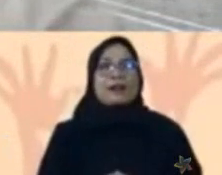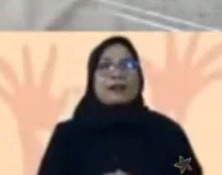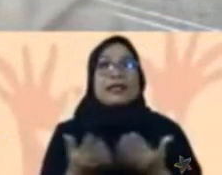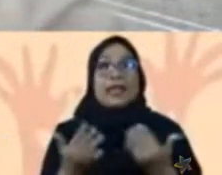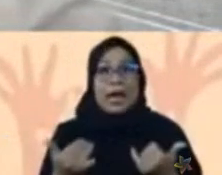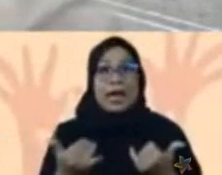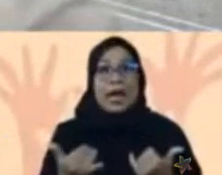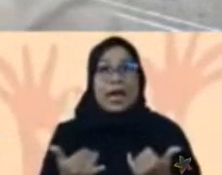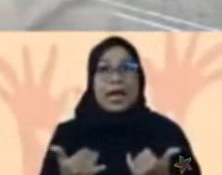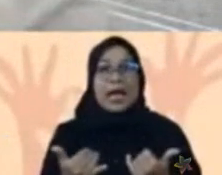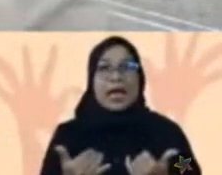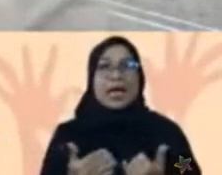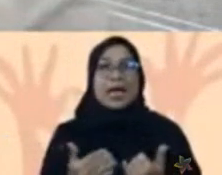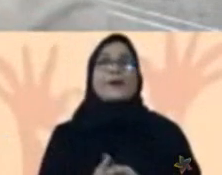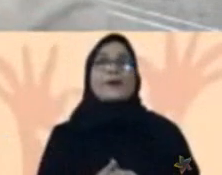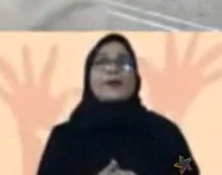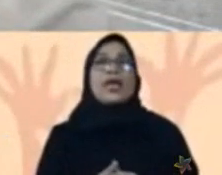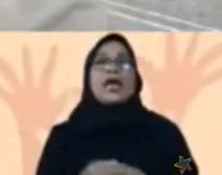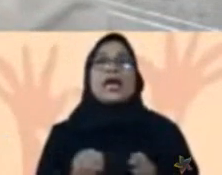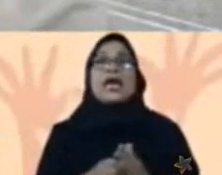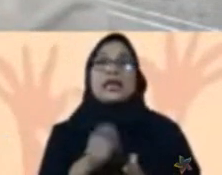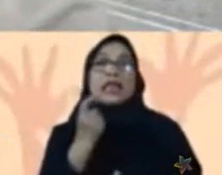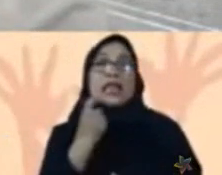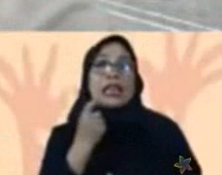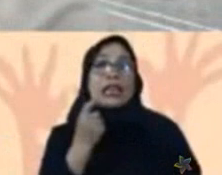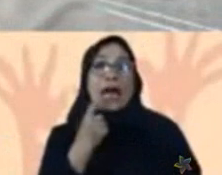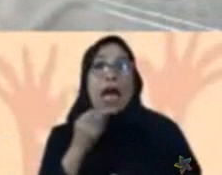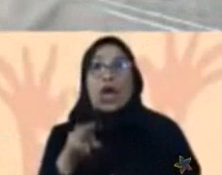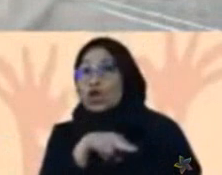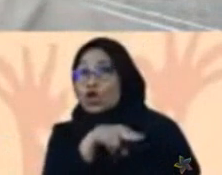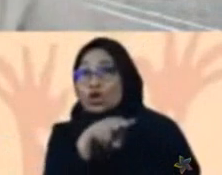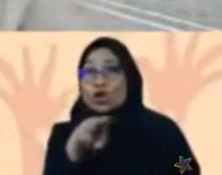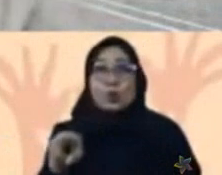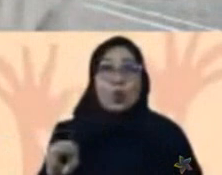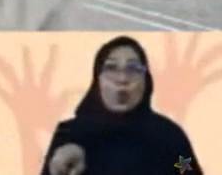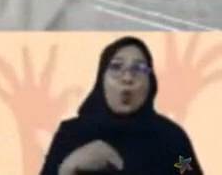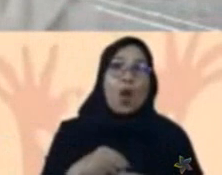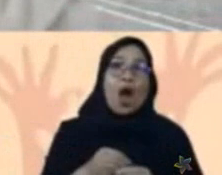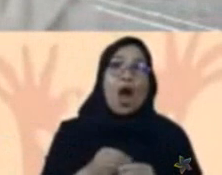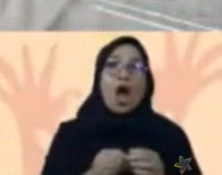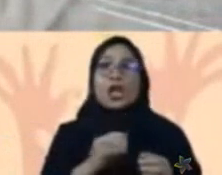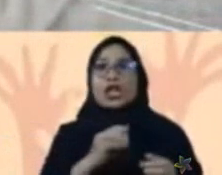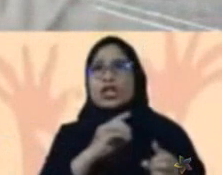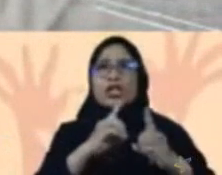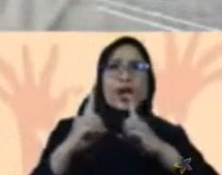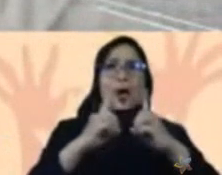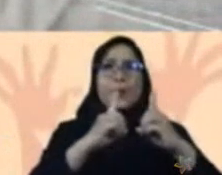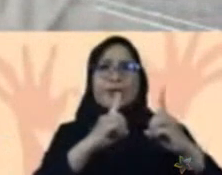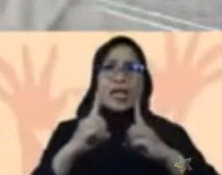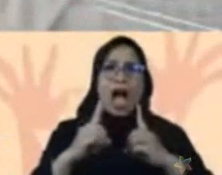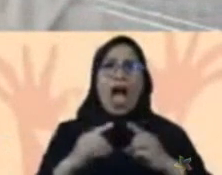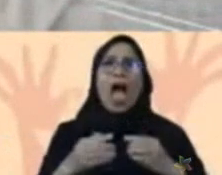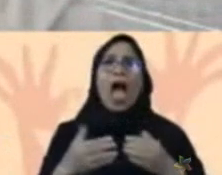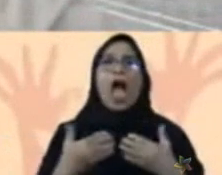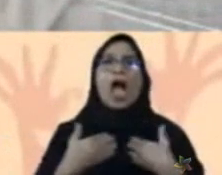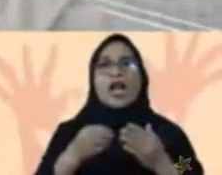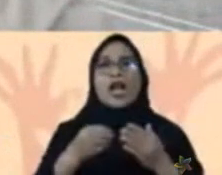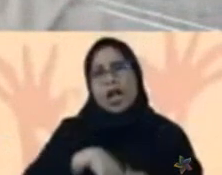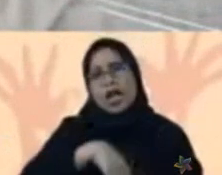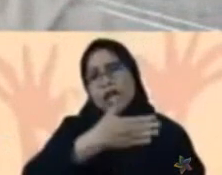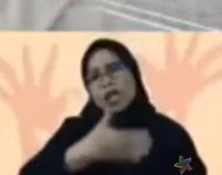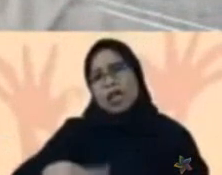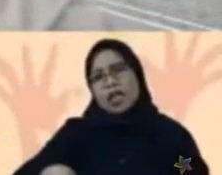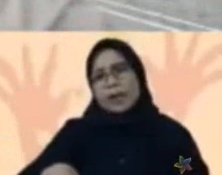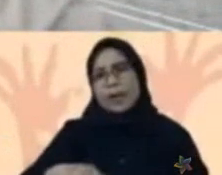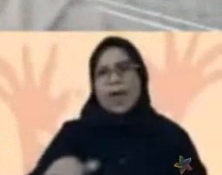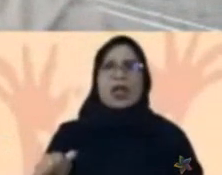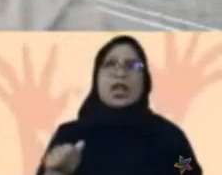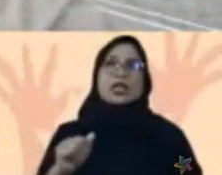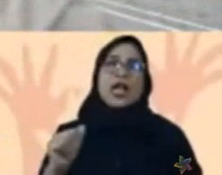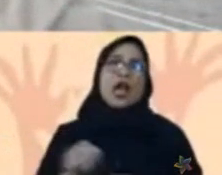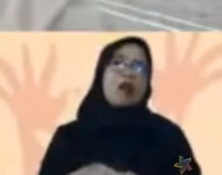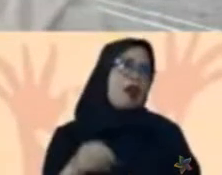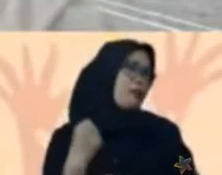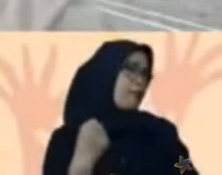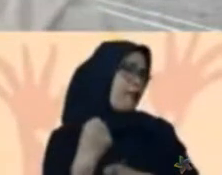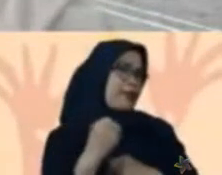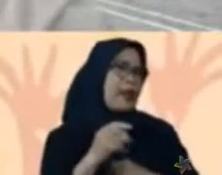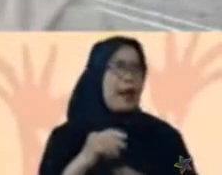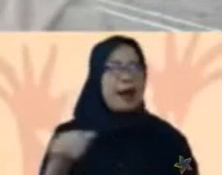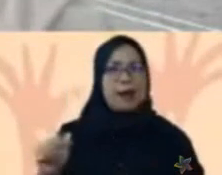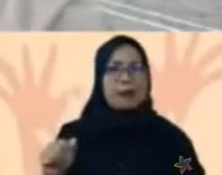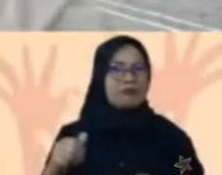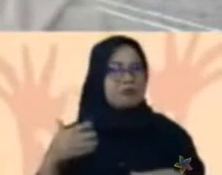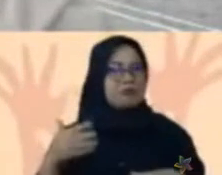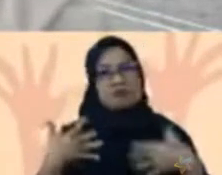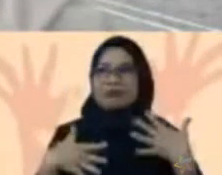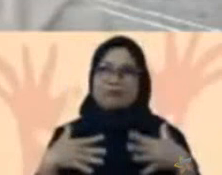khusus ini, terutama dengan semua dinamika yang terjadi gitu ya, ada keterbatasan, ada tantangan dan lain sebagainya. Ibu